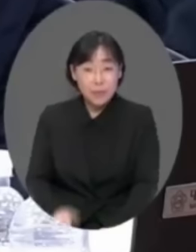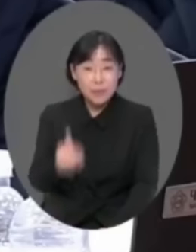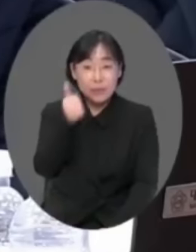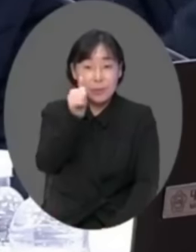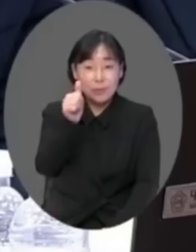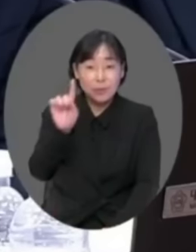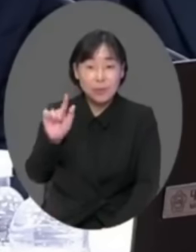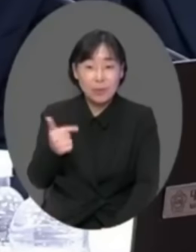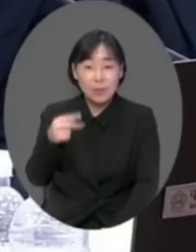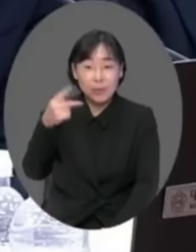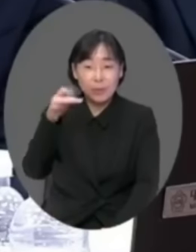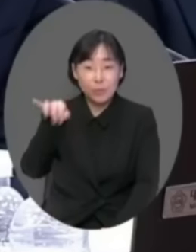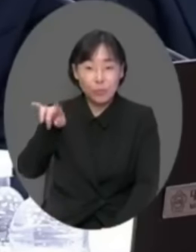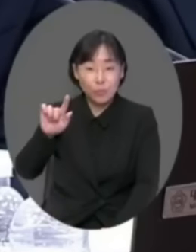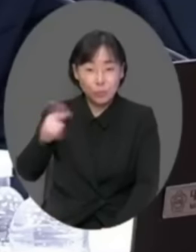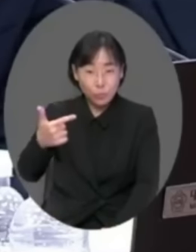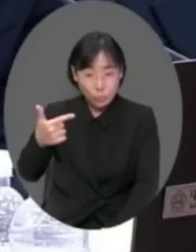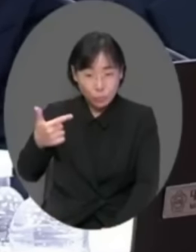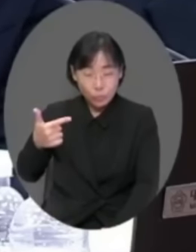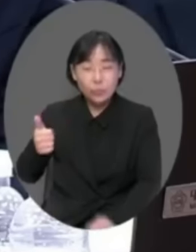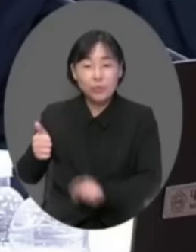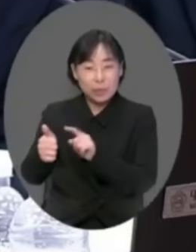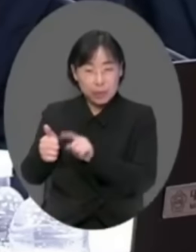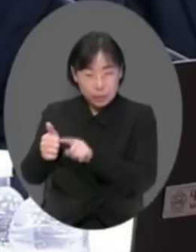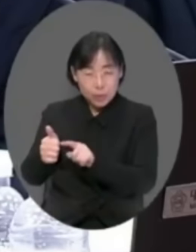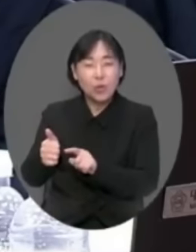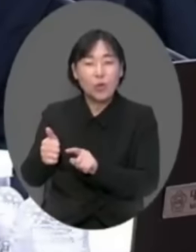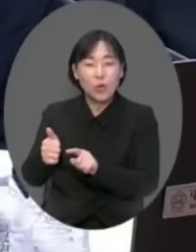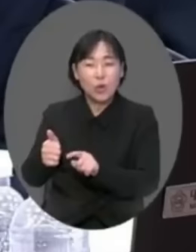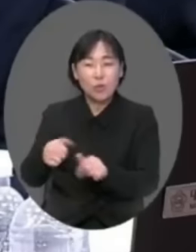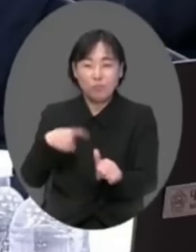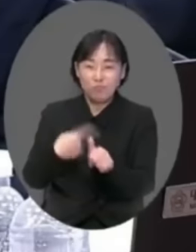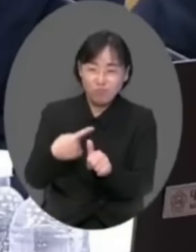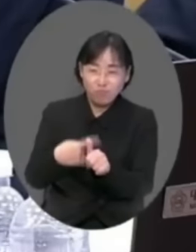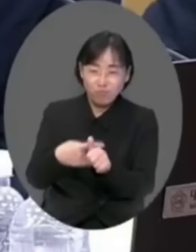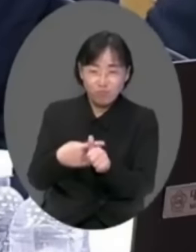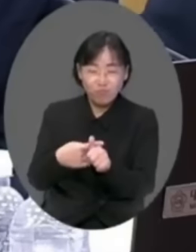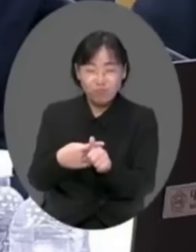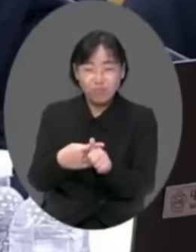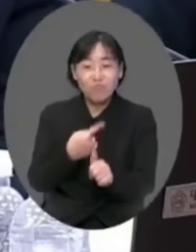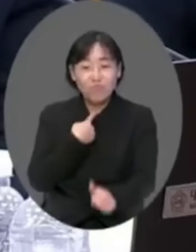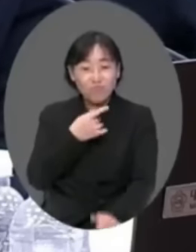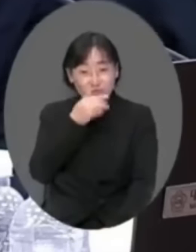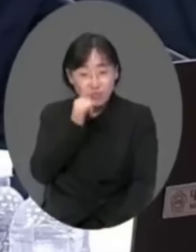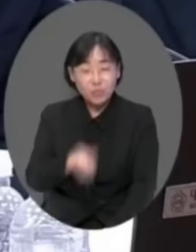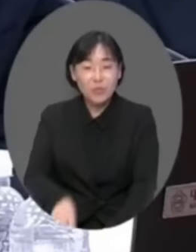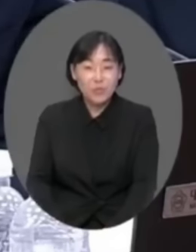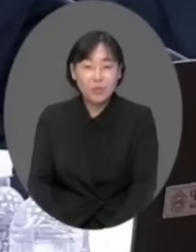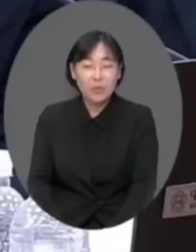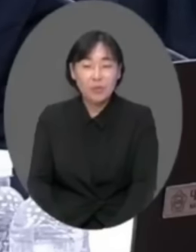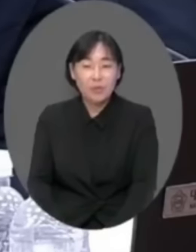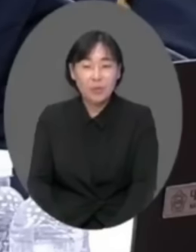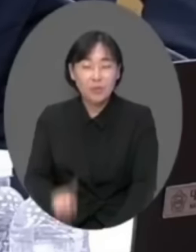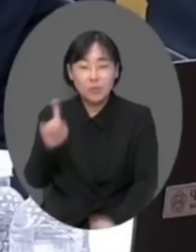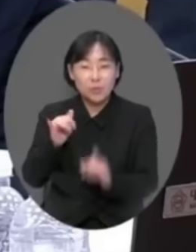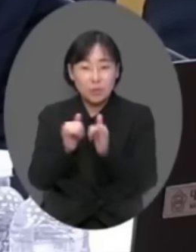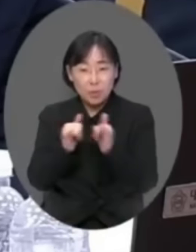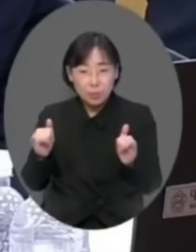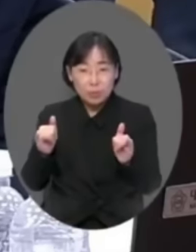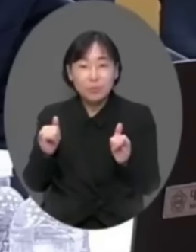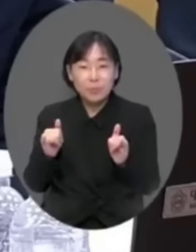사주 공격해서 문제가 된 사람이 오늘 무슨 감사지 사퇴를 했습니다